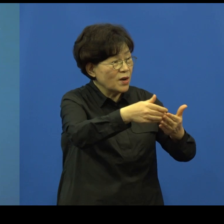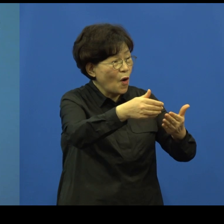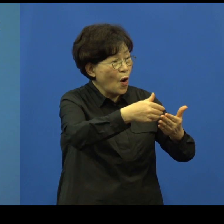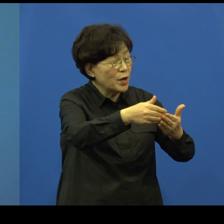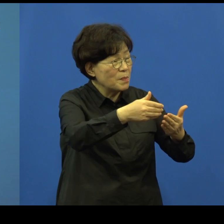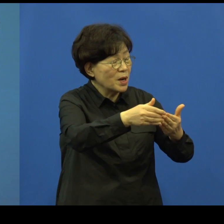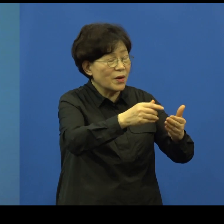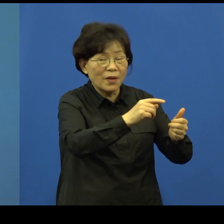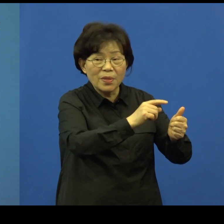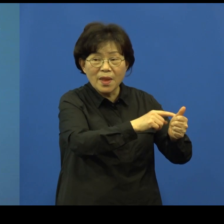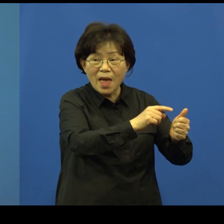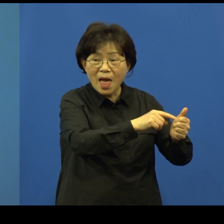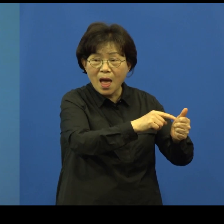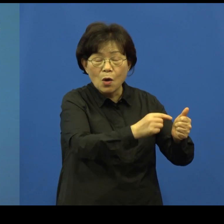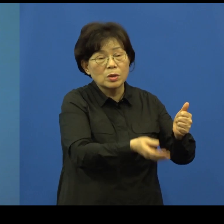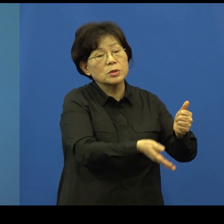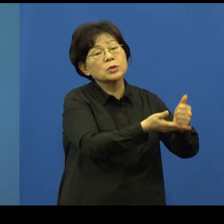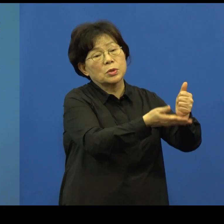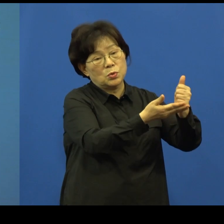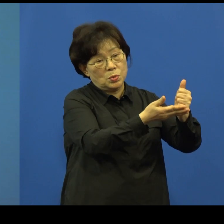그 한마디가 렘브란트를 만든